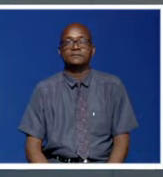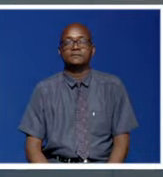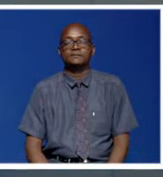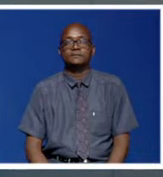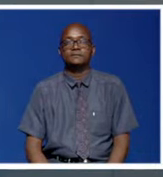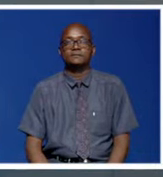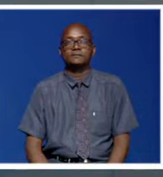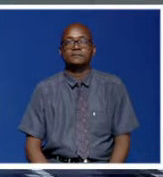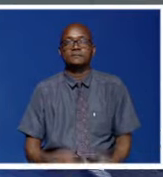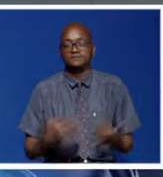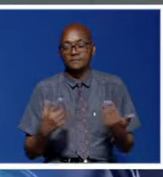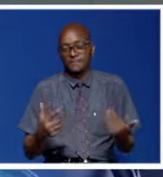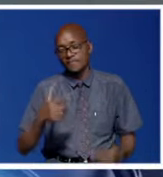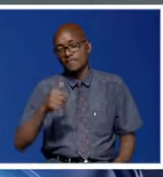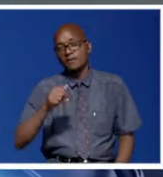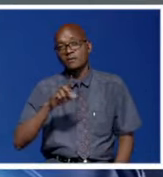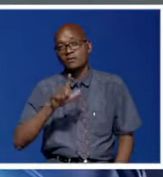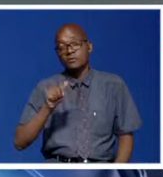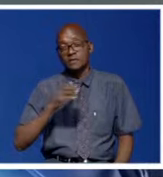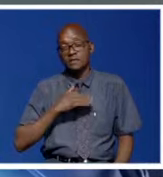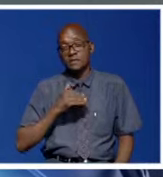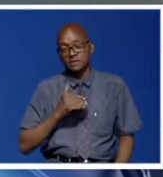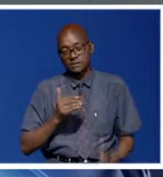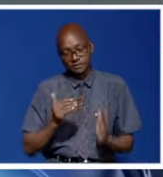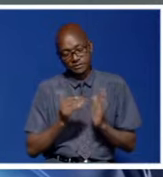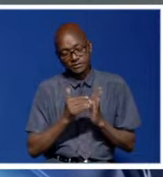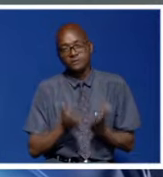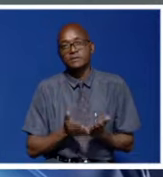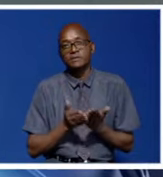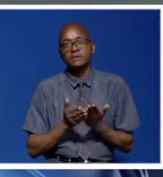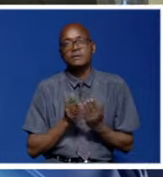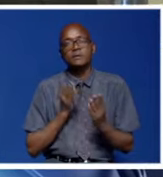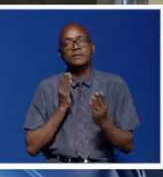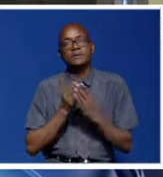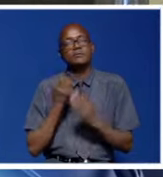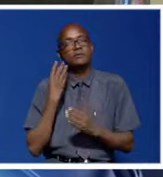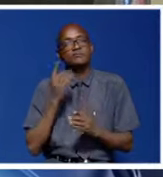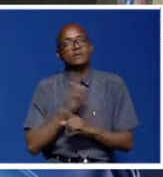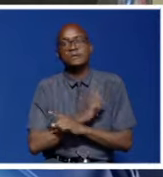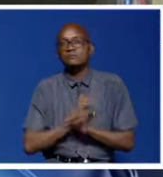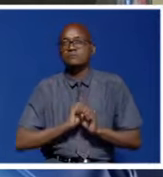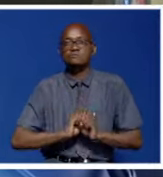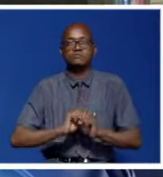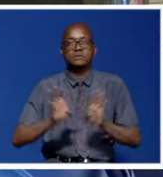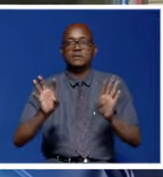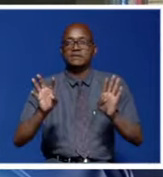Na taula wataka sheria kusaidia kukabiliana na magonjwa yasiyoambukiza.